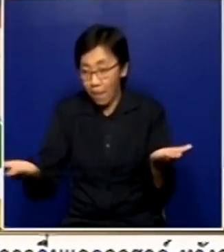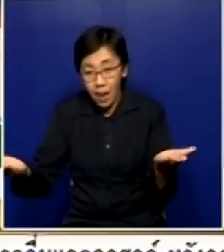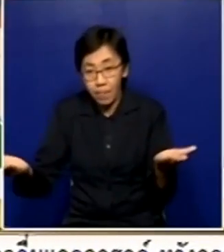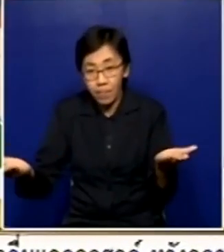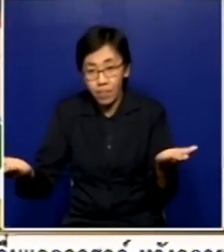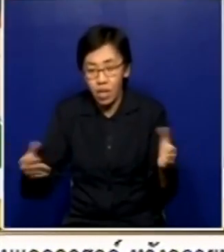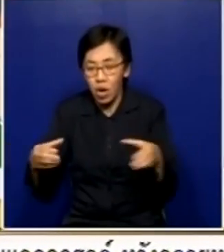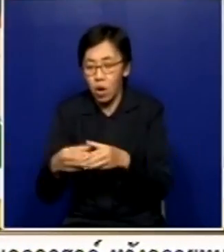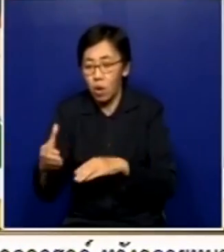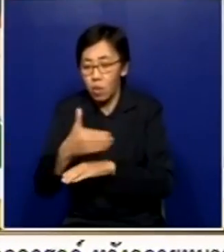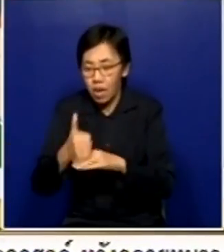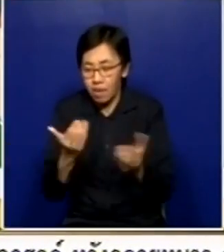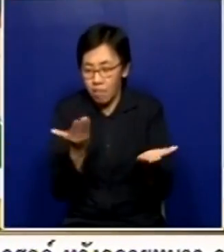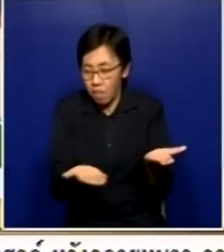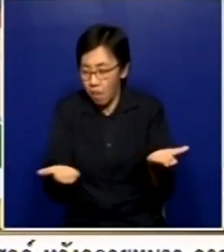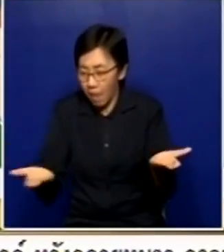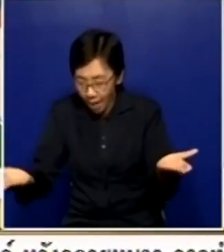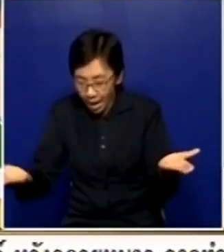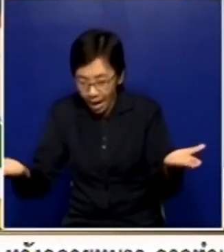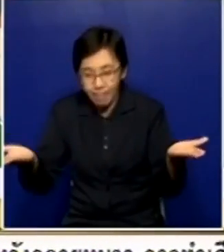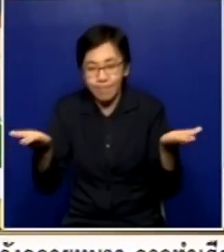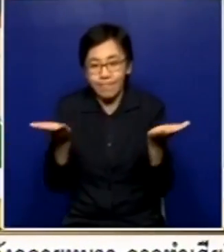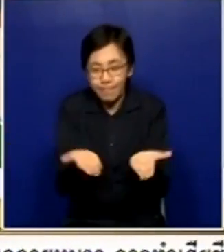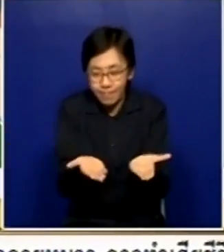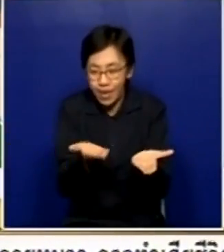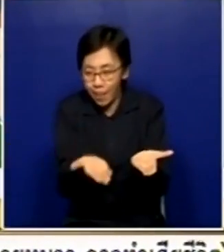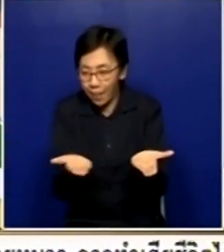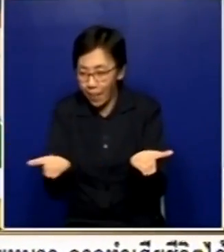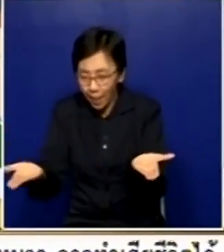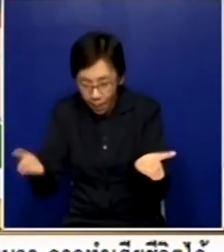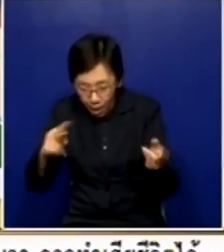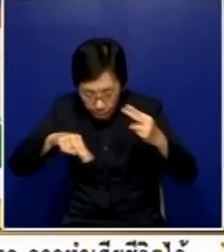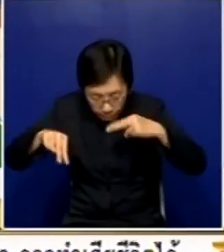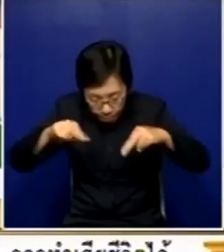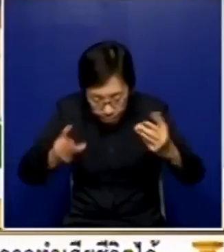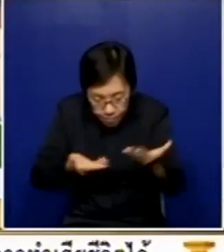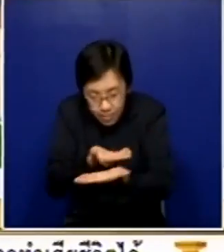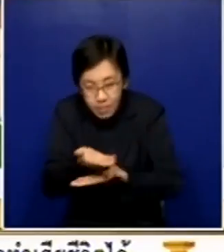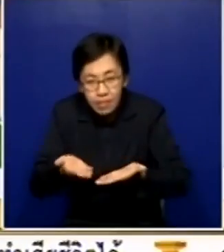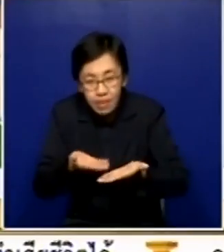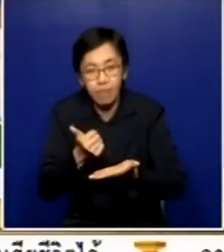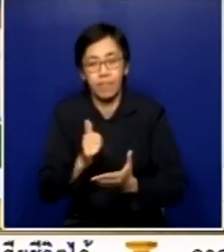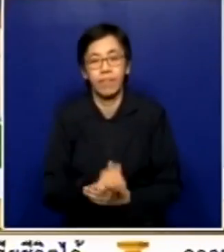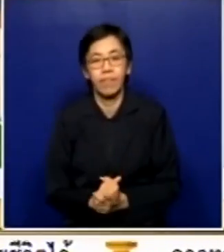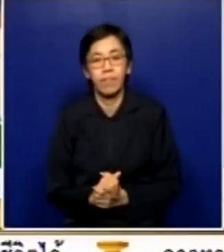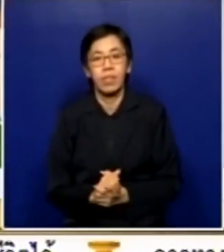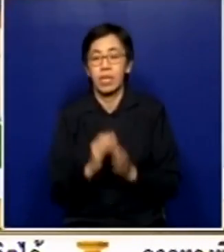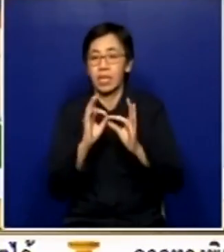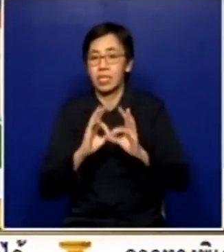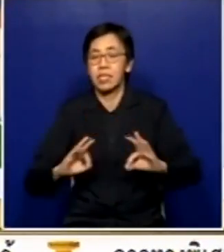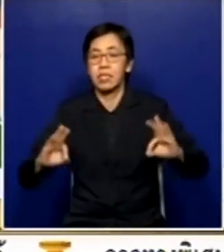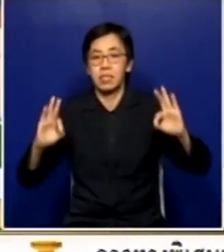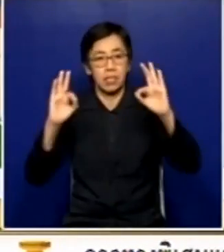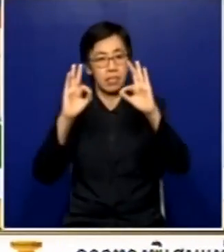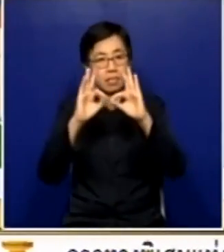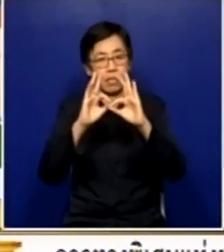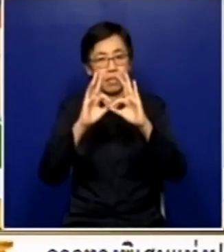พระจันทร์เมืองต่างๆนะครับแล้วที่สำคัญ